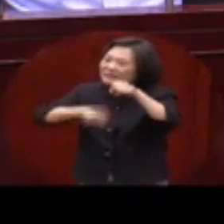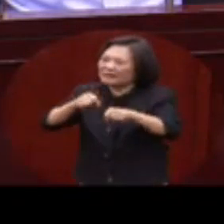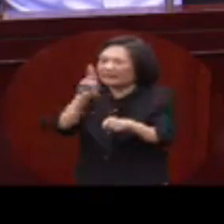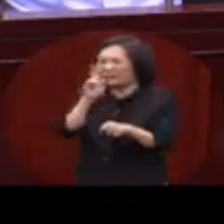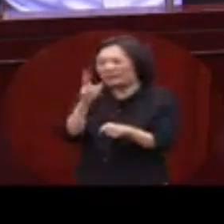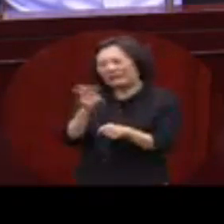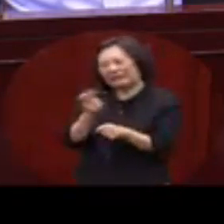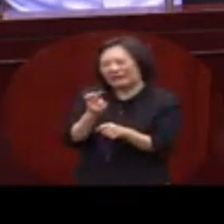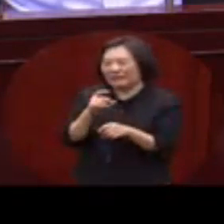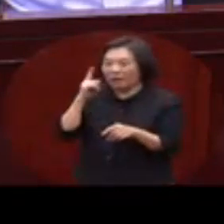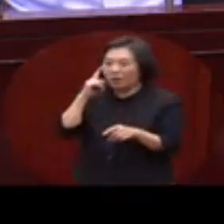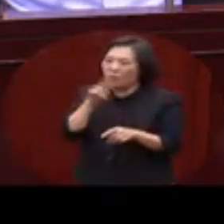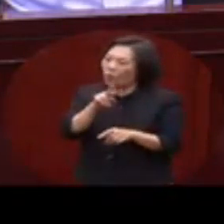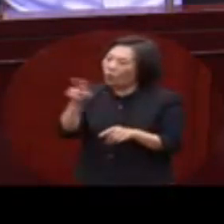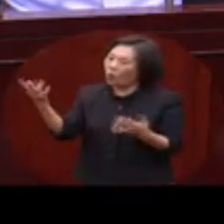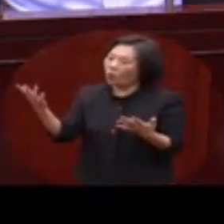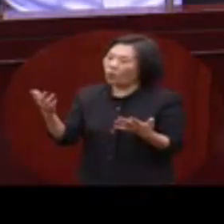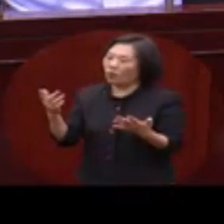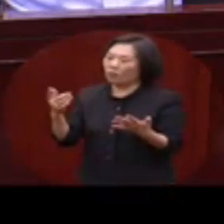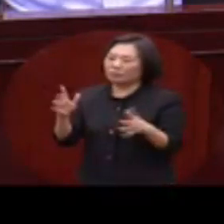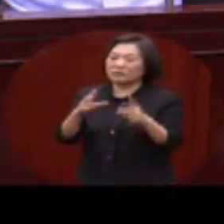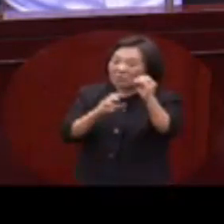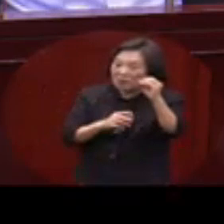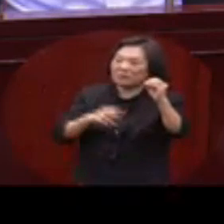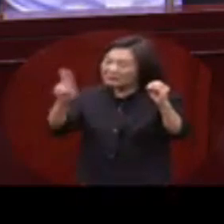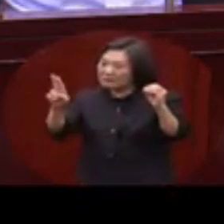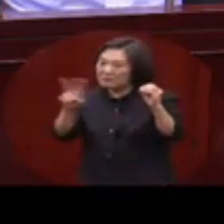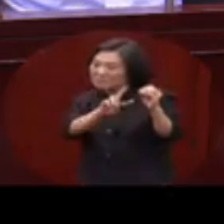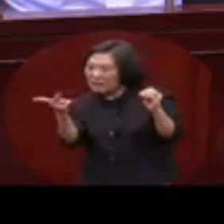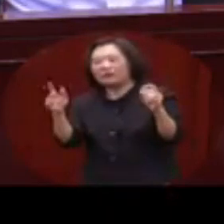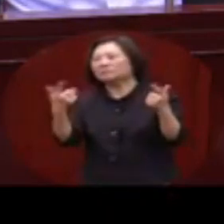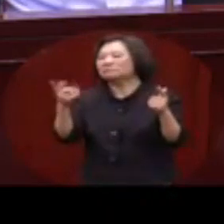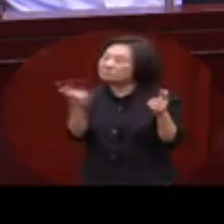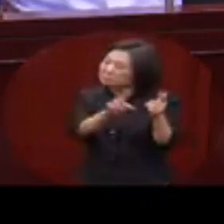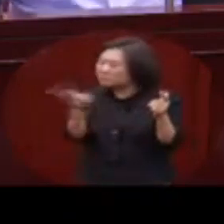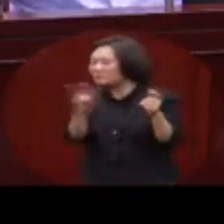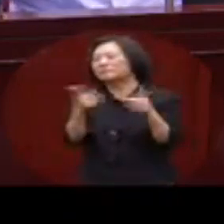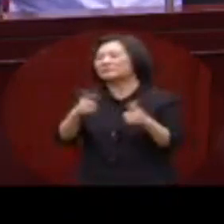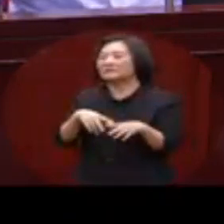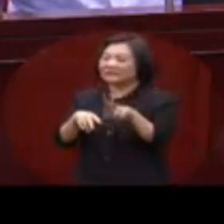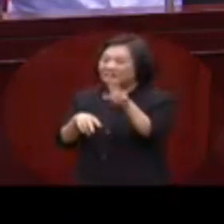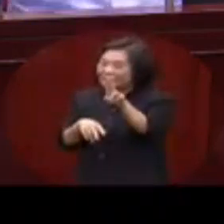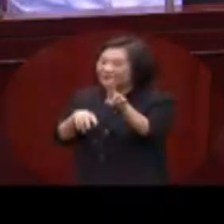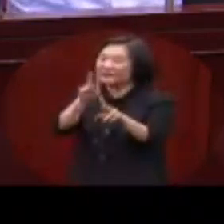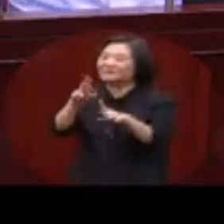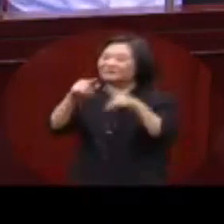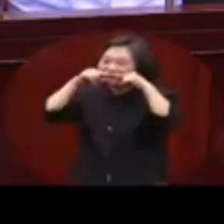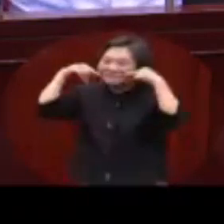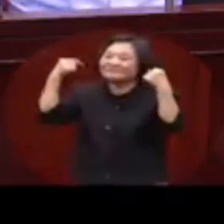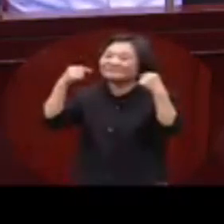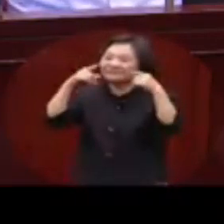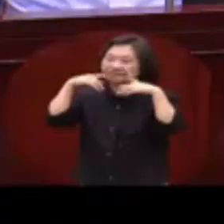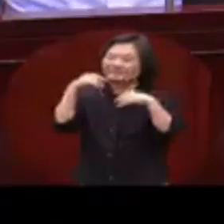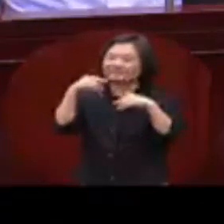哈，也不是 O bike 取代 U bike， 而是 U bike 会有 2.0 哎。但是 U bike 2.0长什么样子